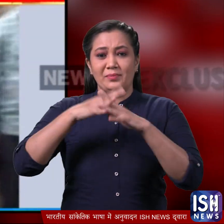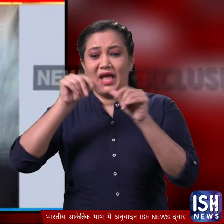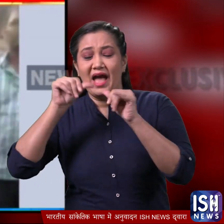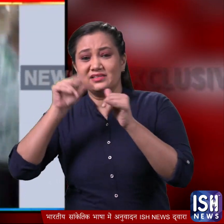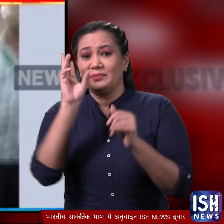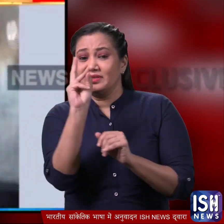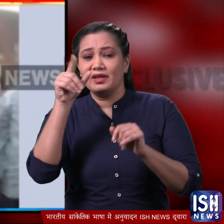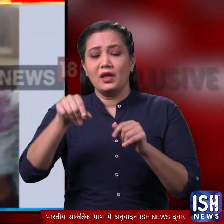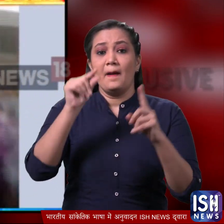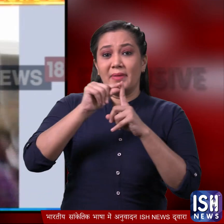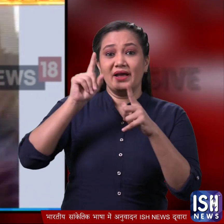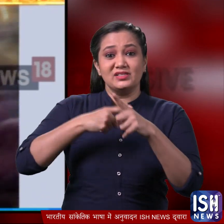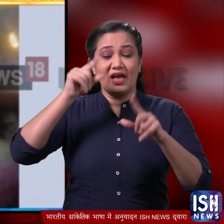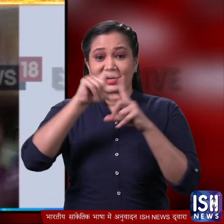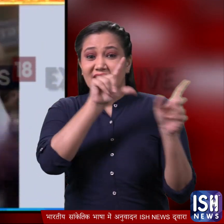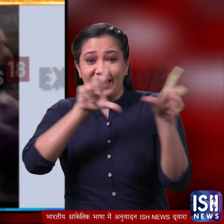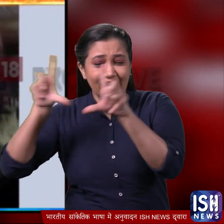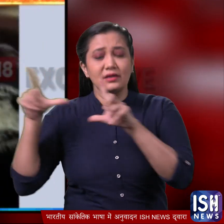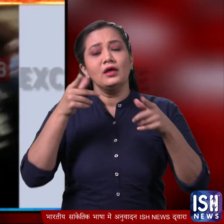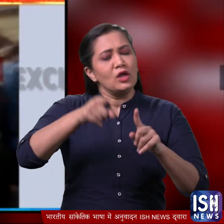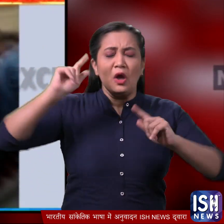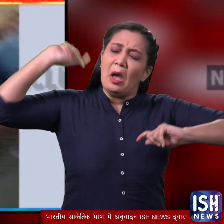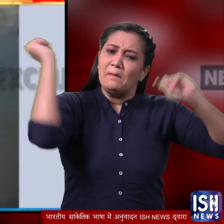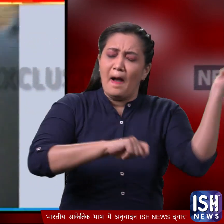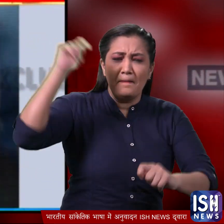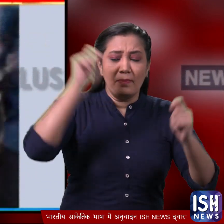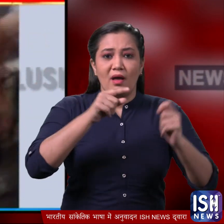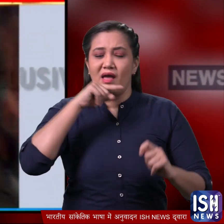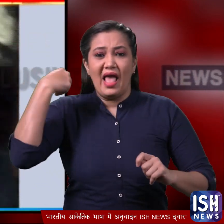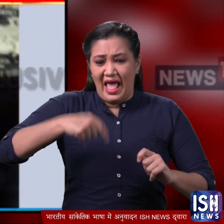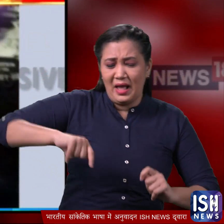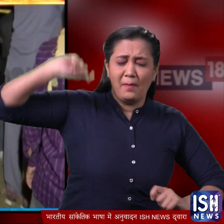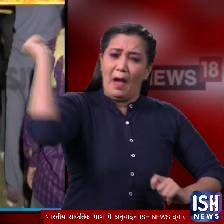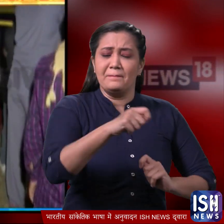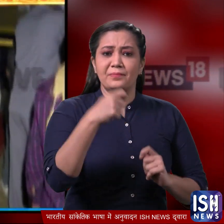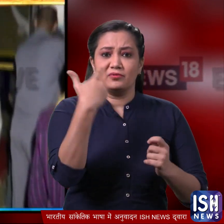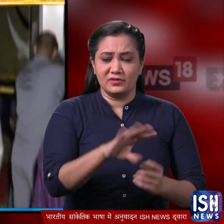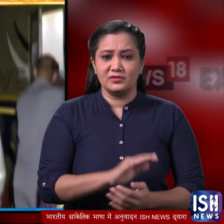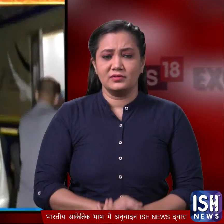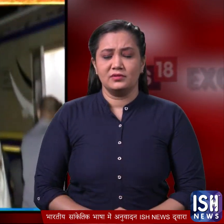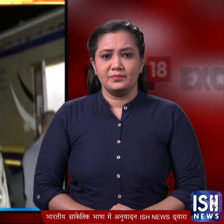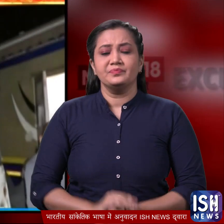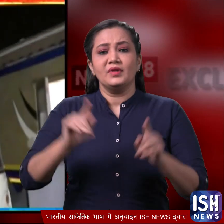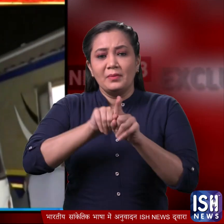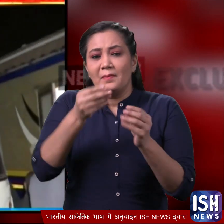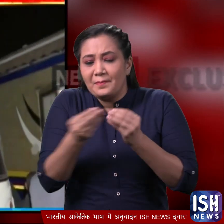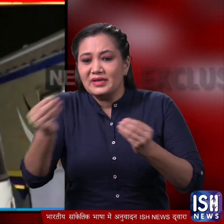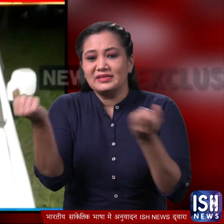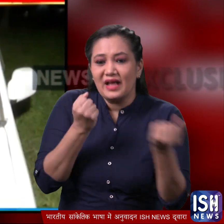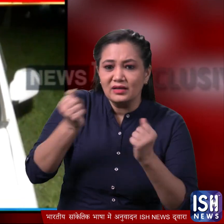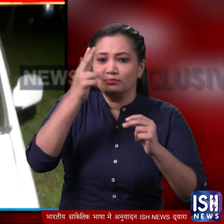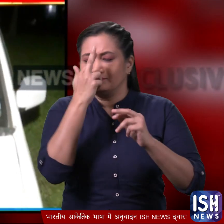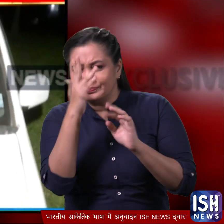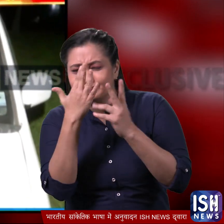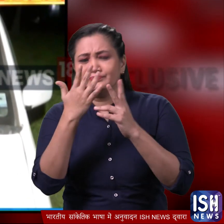वेब सीरीज आश्रम 3 के डायरेक्टर प्रकाश झा को भी इन लोगों ने नहीं बख्शा और उन पर स्याही फेंक दी। इतना ही नहीं, इस दौरान इन लोगों ने पास खड़ी